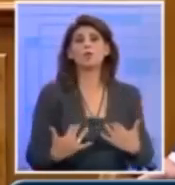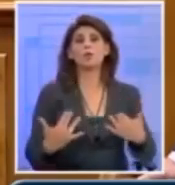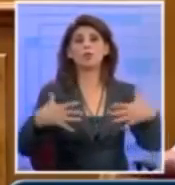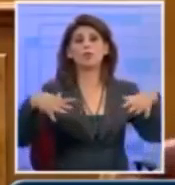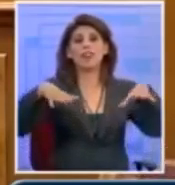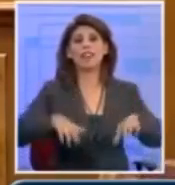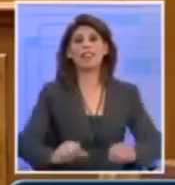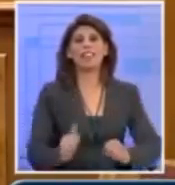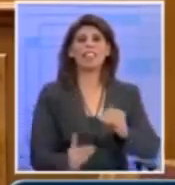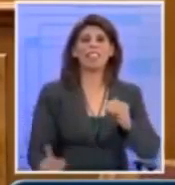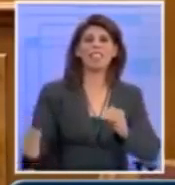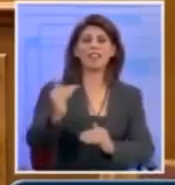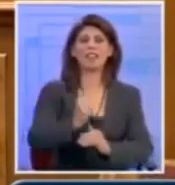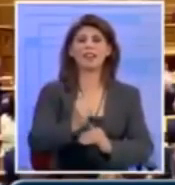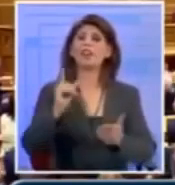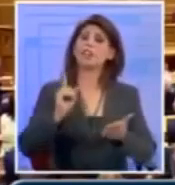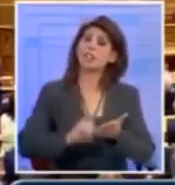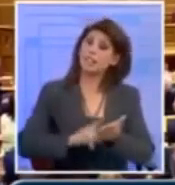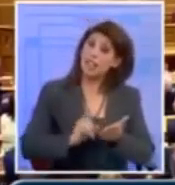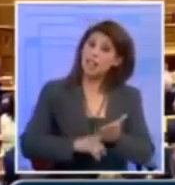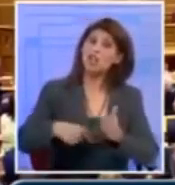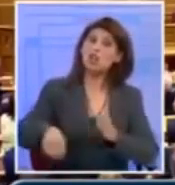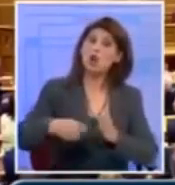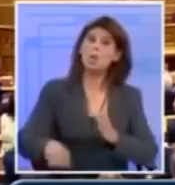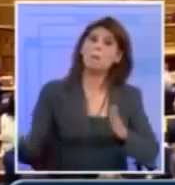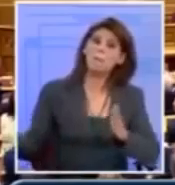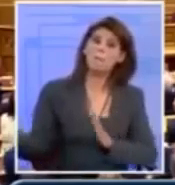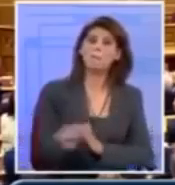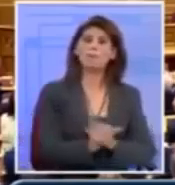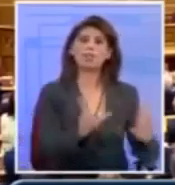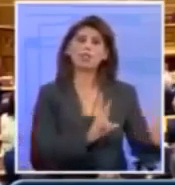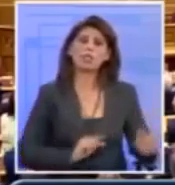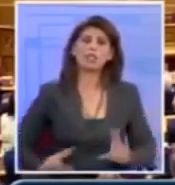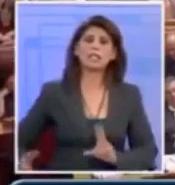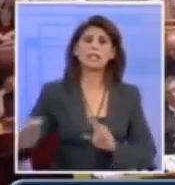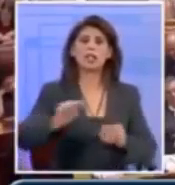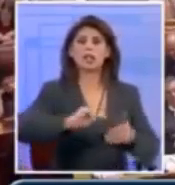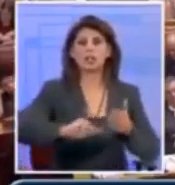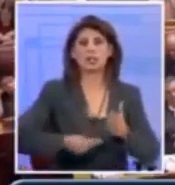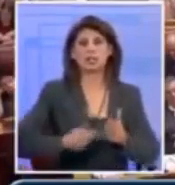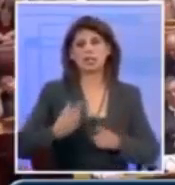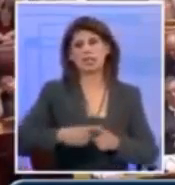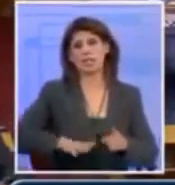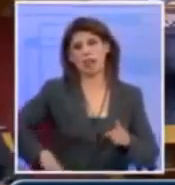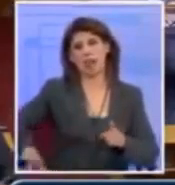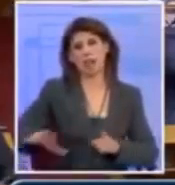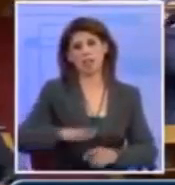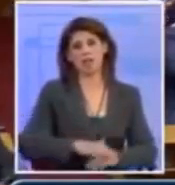κυρίαρχο, και θα νομοθετήσει την επαναφορά των συλλογικών συμβάσεων στη χώρα.